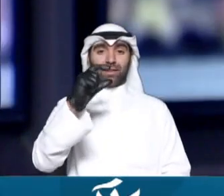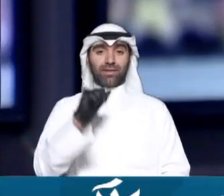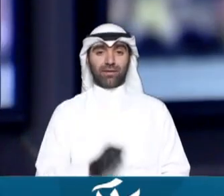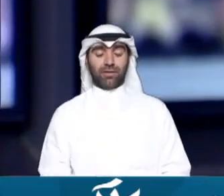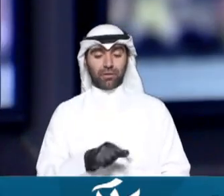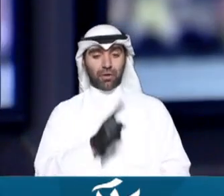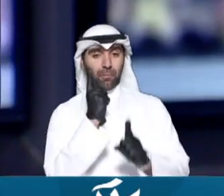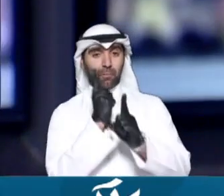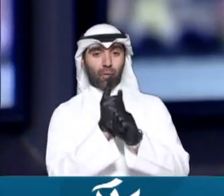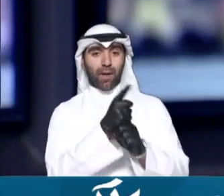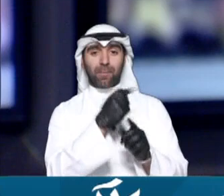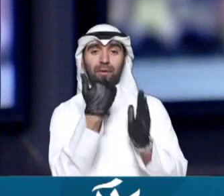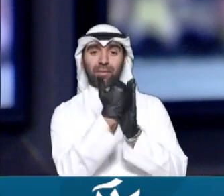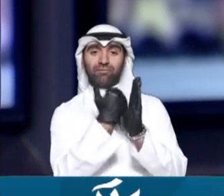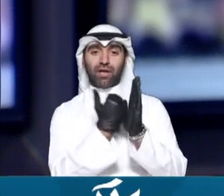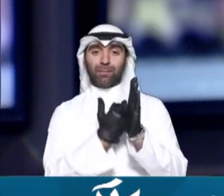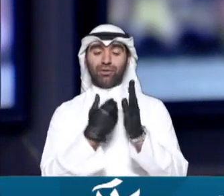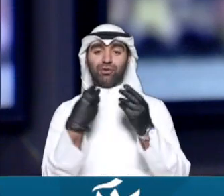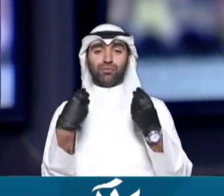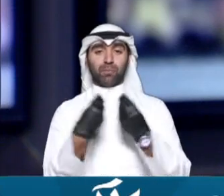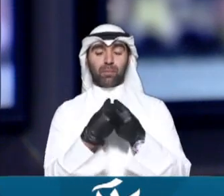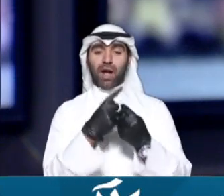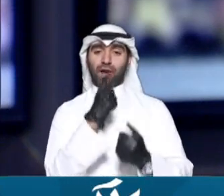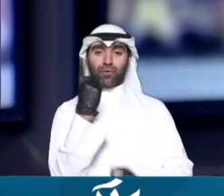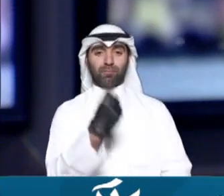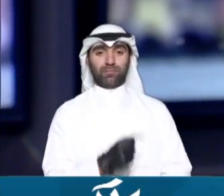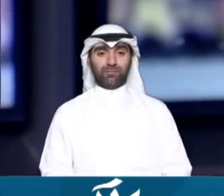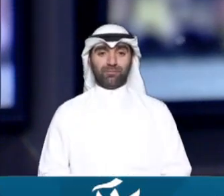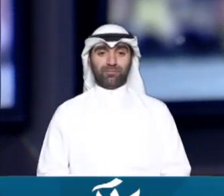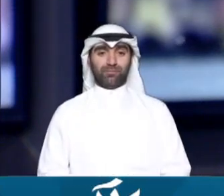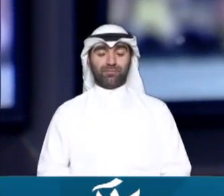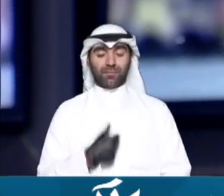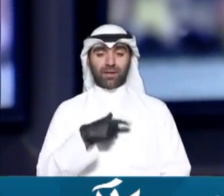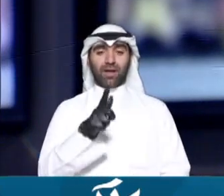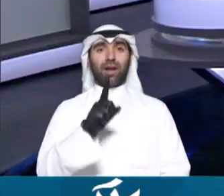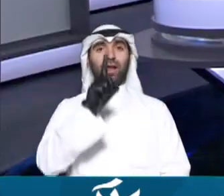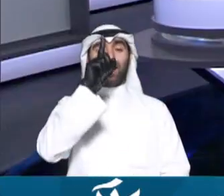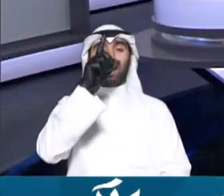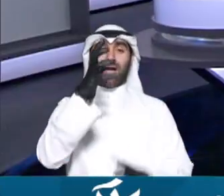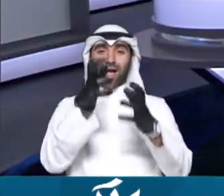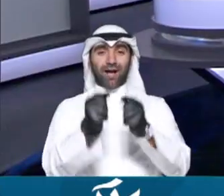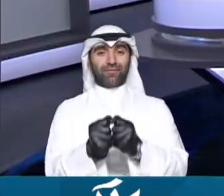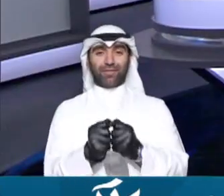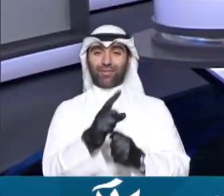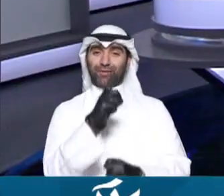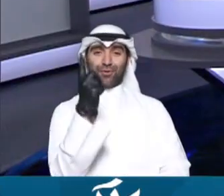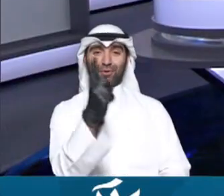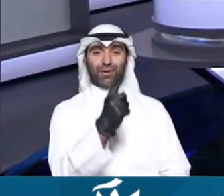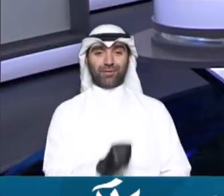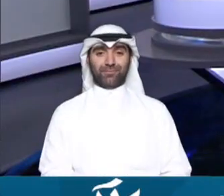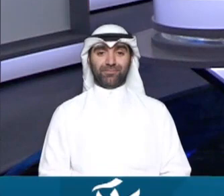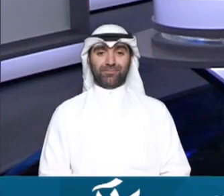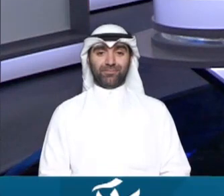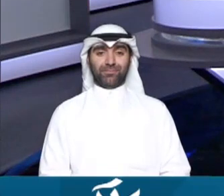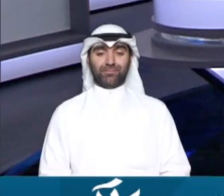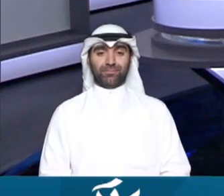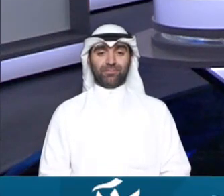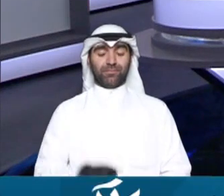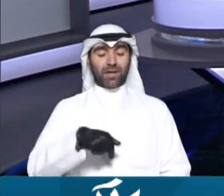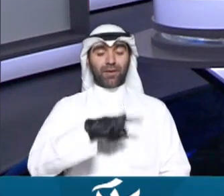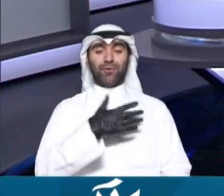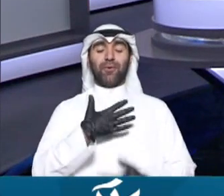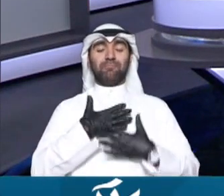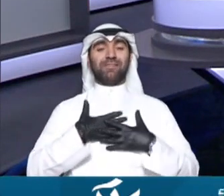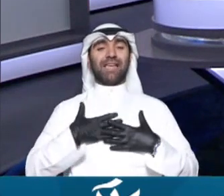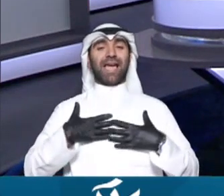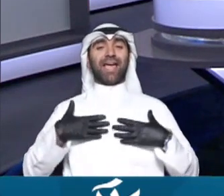مرحبا. نعم شيخ. يلا أخ عامر طول لي عمرك. احنا سعداء عامر. الله يطول لي عمرك. احنا سعداء اليوم الحقيقة بمقابلتك،